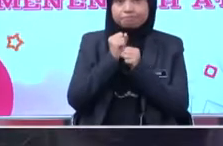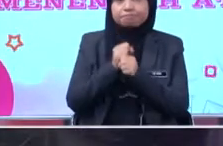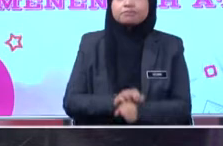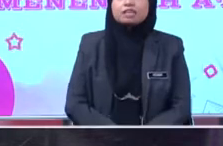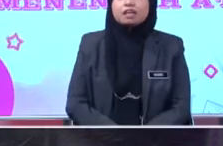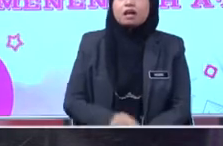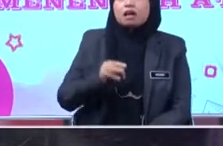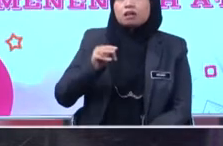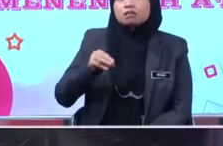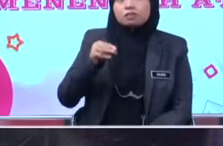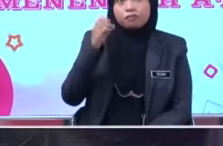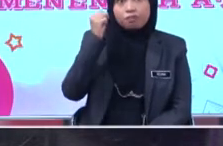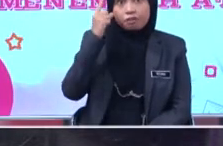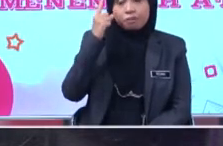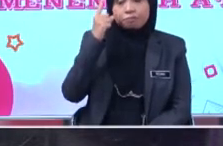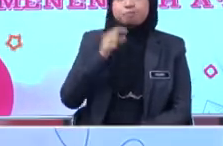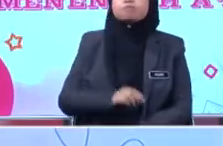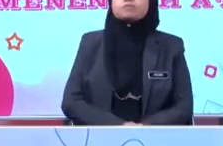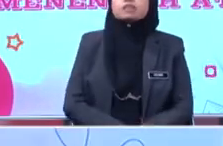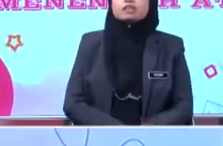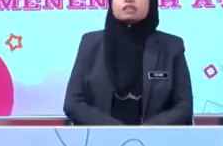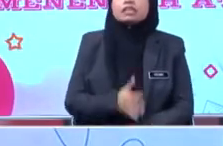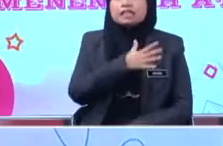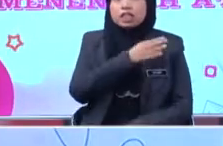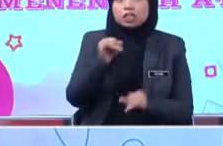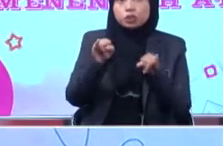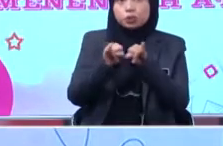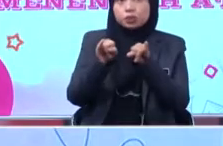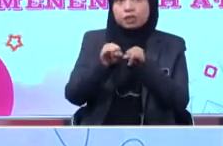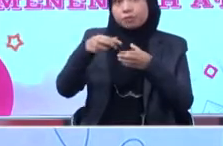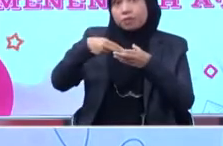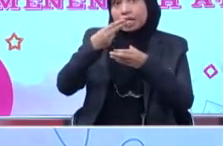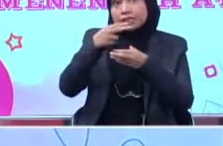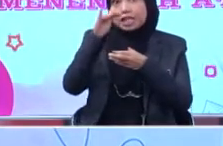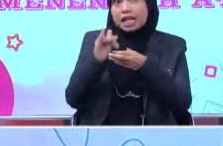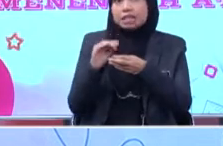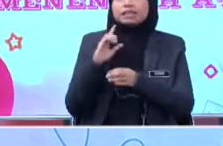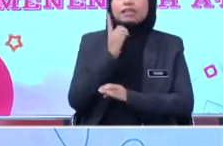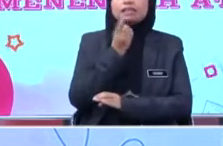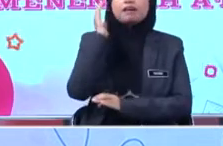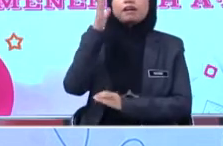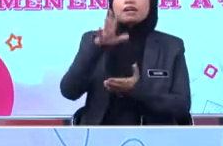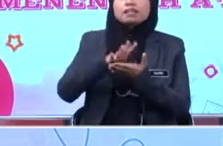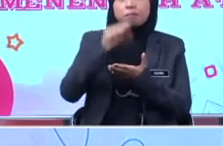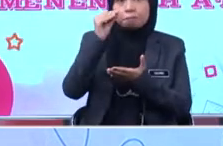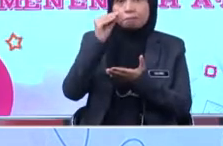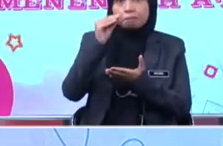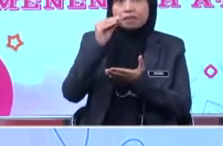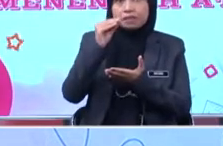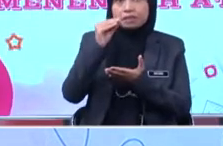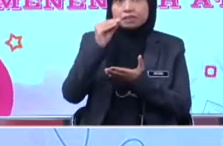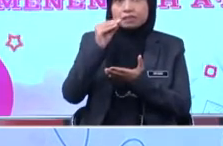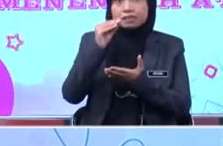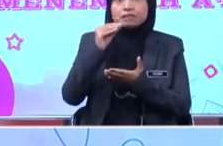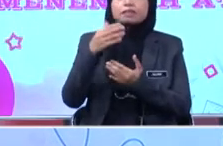dia tadi gue berkenaan dengan standard pembelajaran dan juga hasil yang bakal kita perolehi sebaik sahaja kita